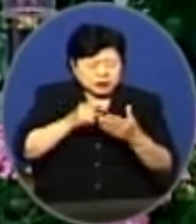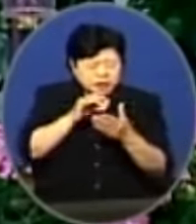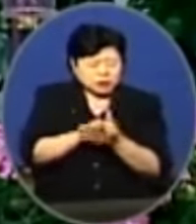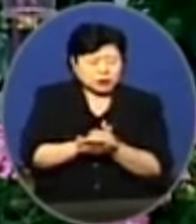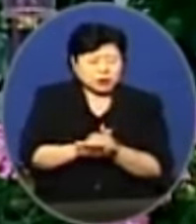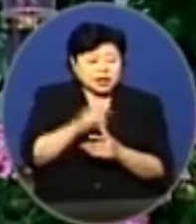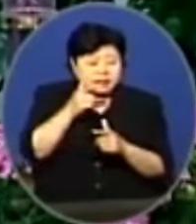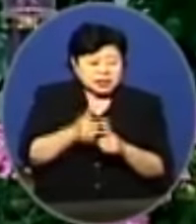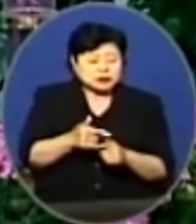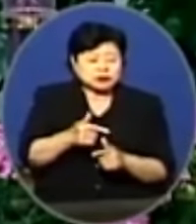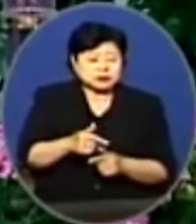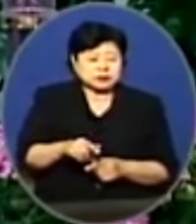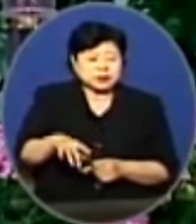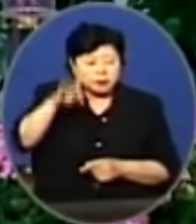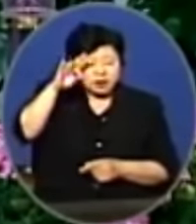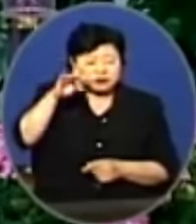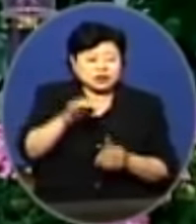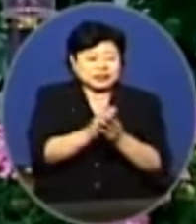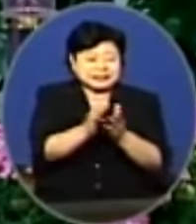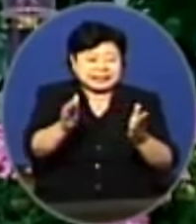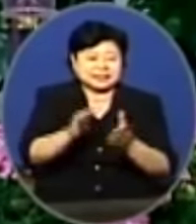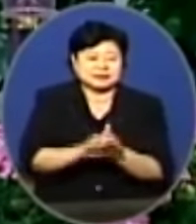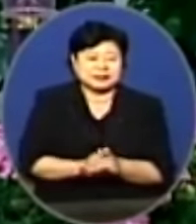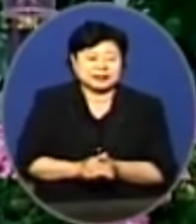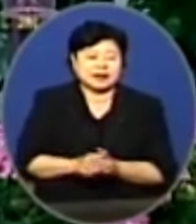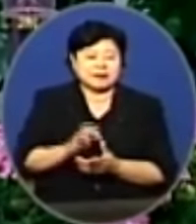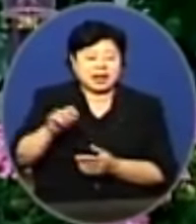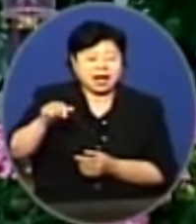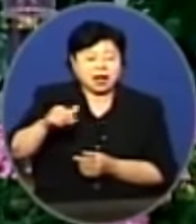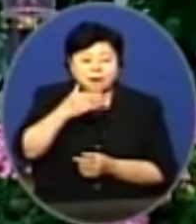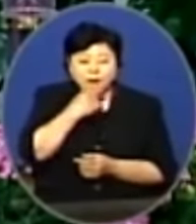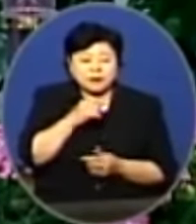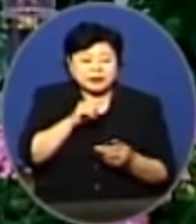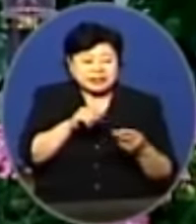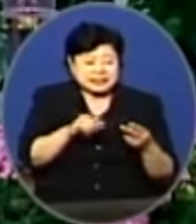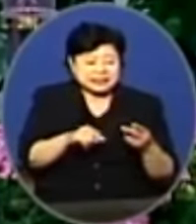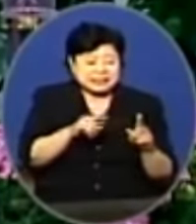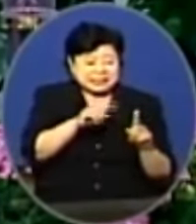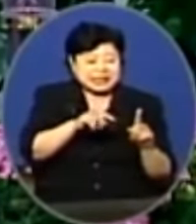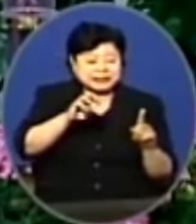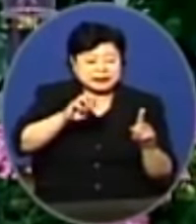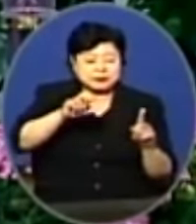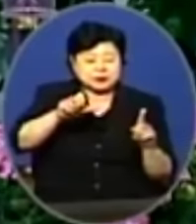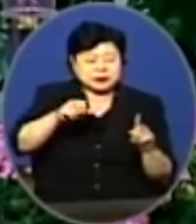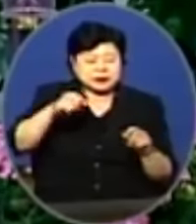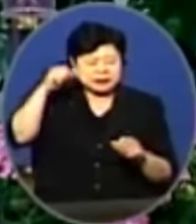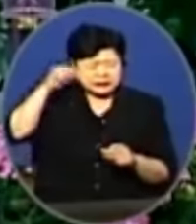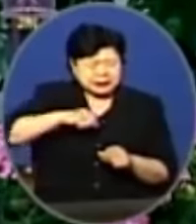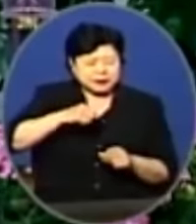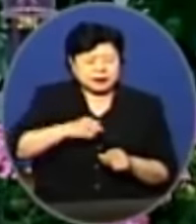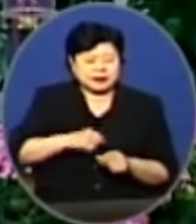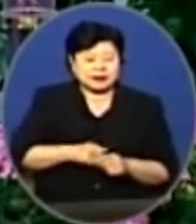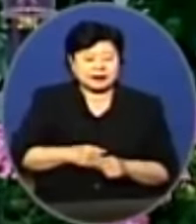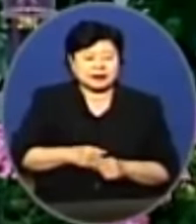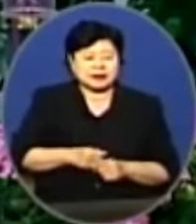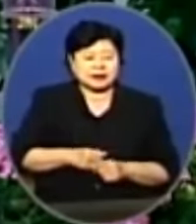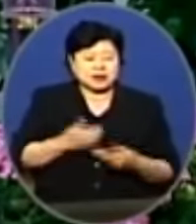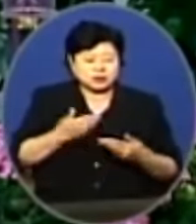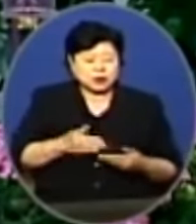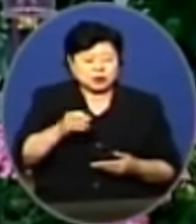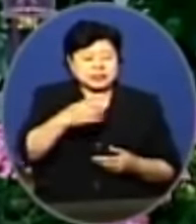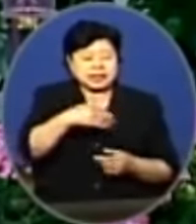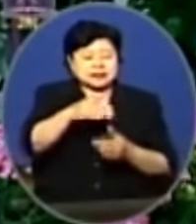다 예수님께서 하신 것입니다. 마가복음 1장 35절에 보면 새벽 아직도 밝기 전에 예수께서 일어나 나가 한적한 곳으로